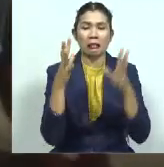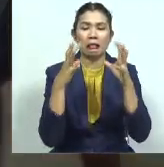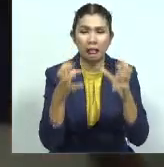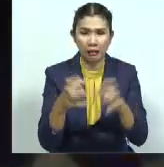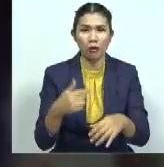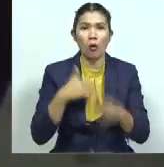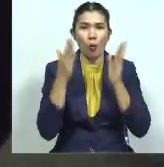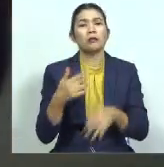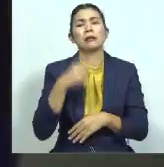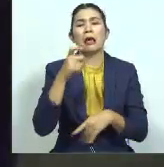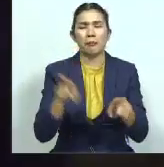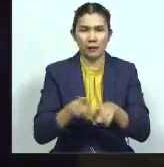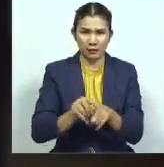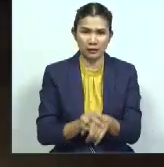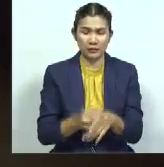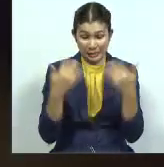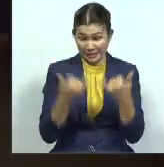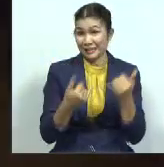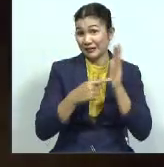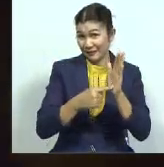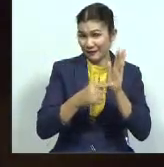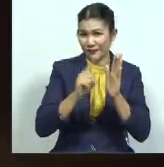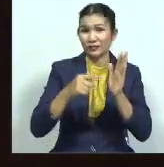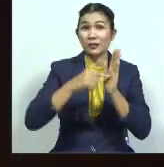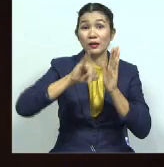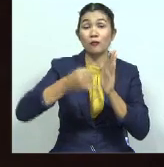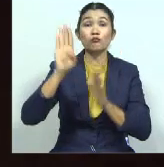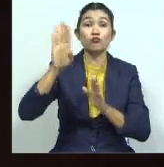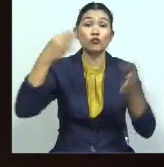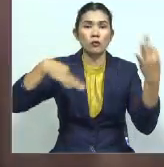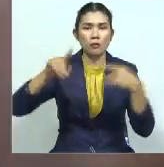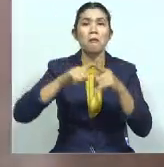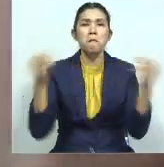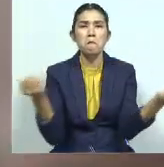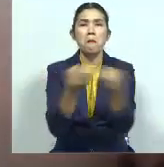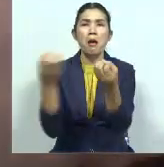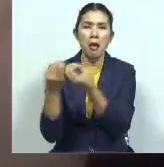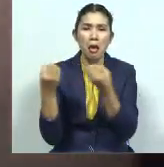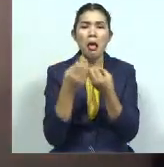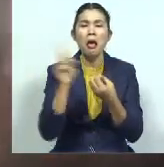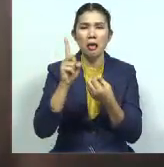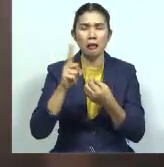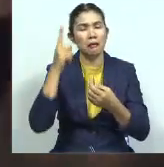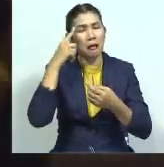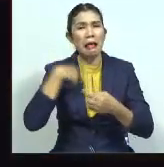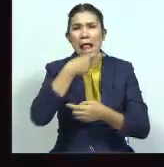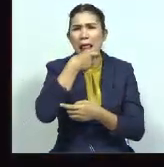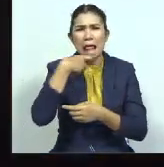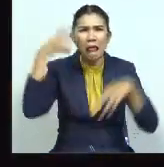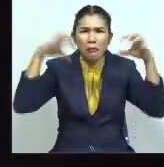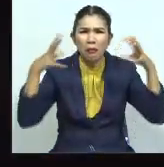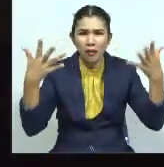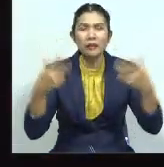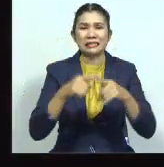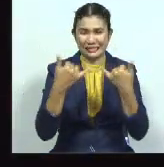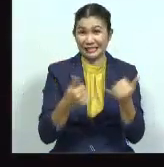ไปดูอีกหนึ่งพื้นที่ค่ะที่บุรีรัมย์ที่บอกว่าได้รับผลกระทบจากภัยแล้งเช่นเดียวกันก็ทำให้ชาวบ้านเนี่ยนะคะที่บ้านโน